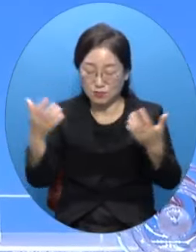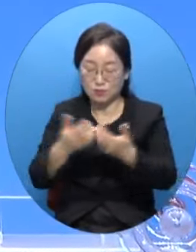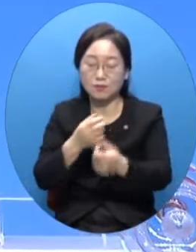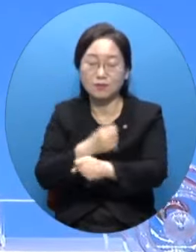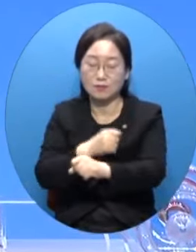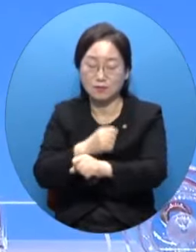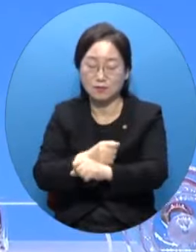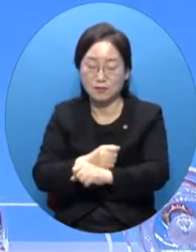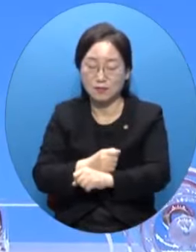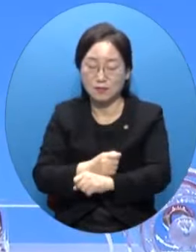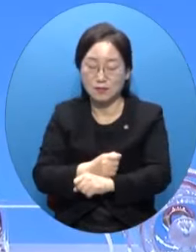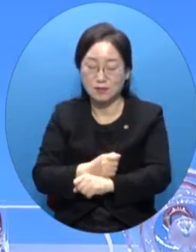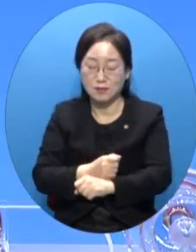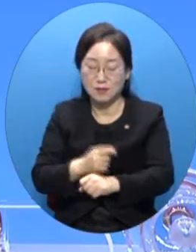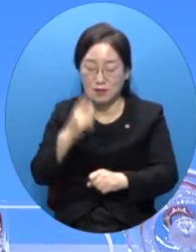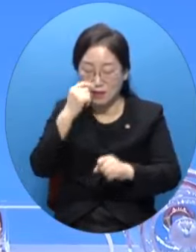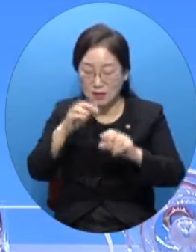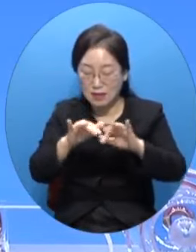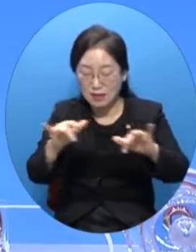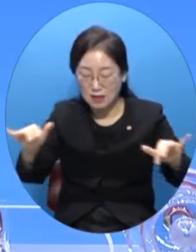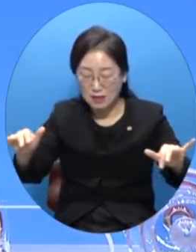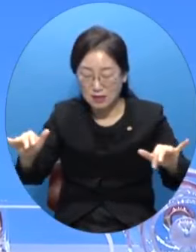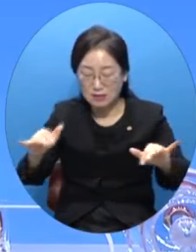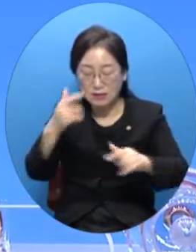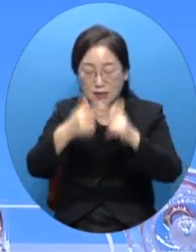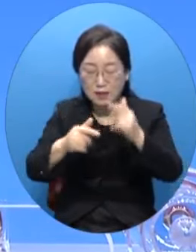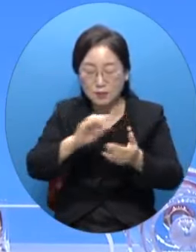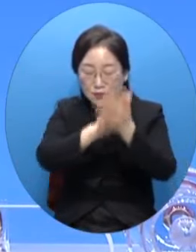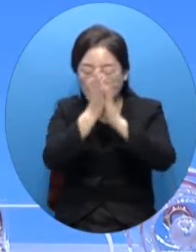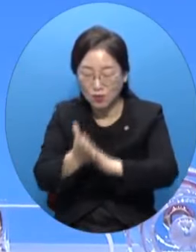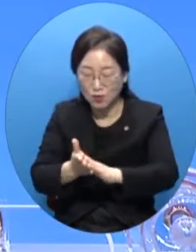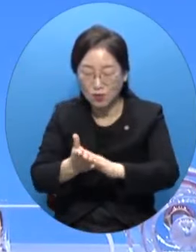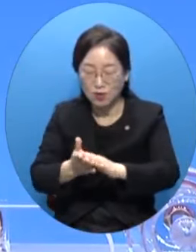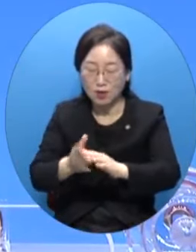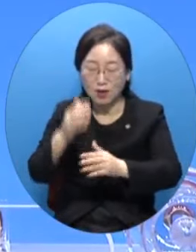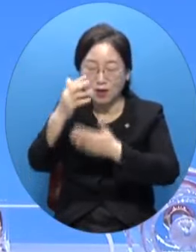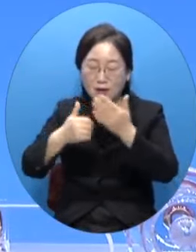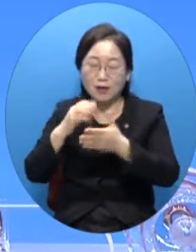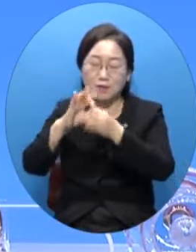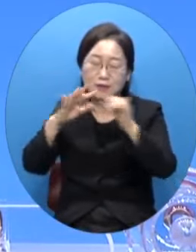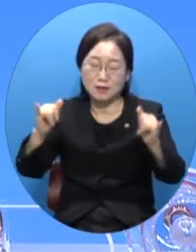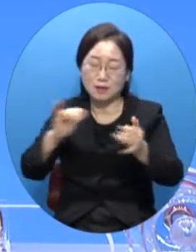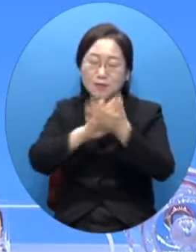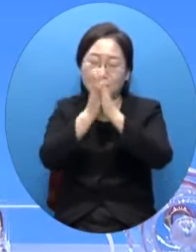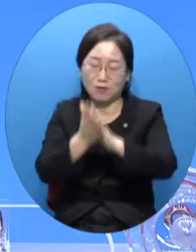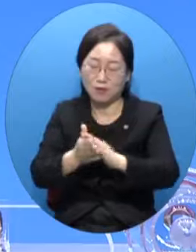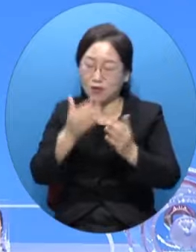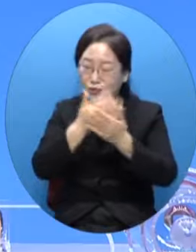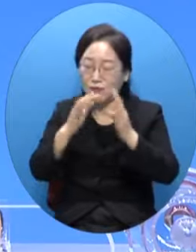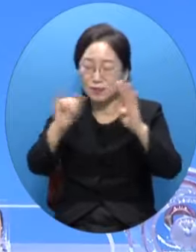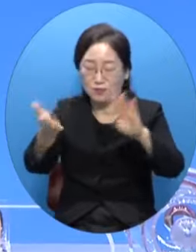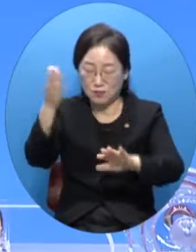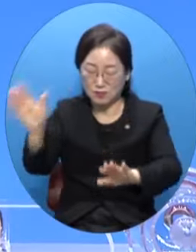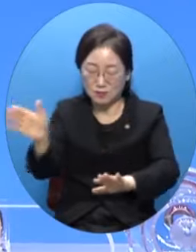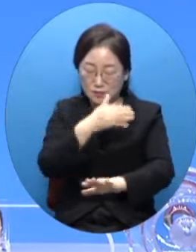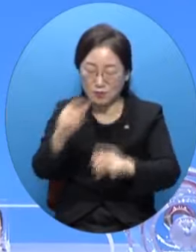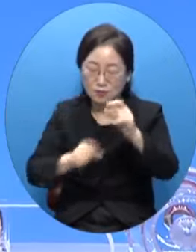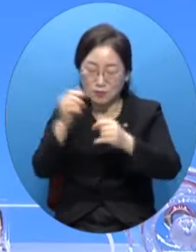하심이 가시떨기 인생에서 불붙은 하나님의 사람으로 변화된 주님의 귀한 백성들을 위해 지금도